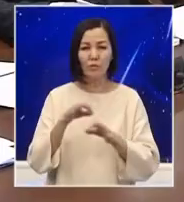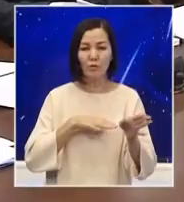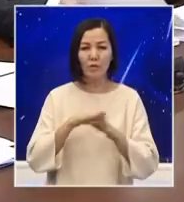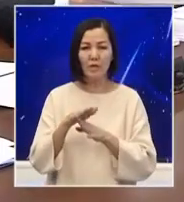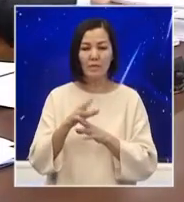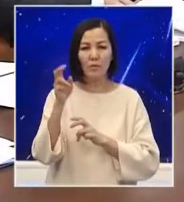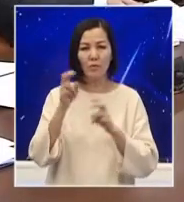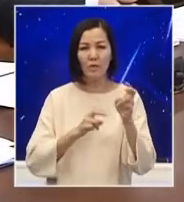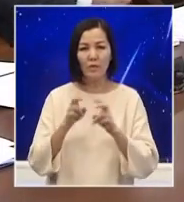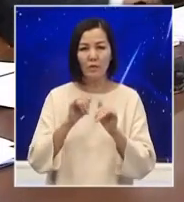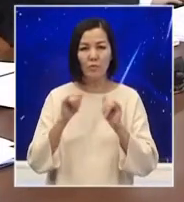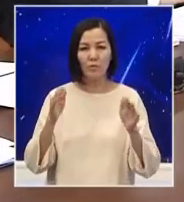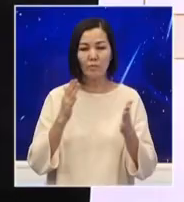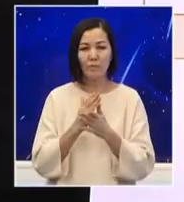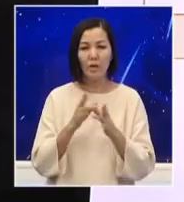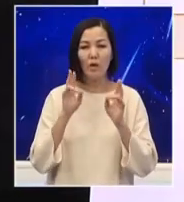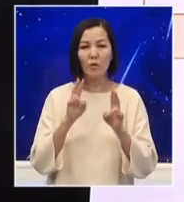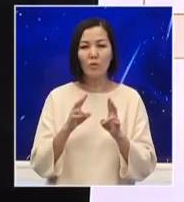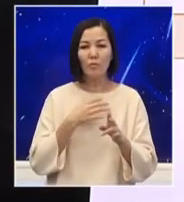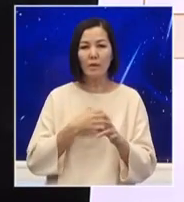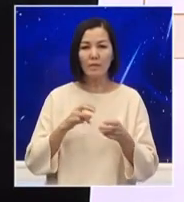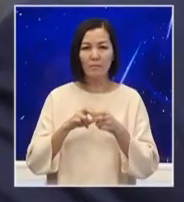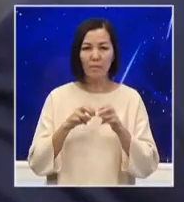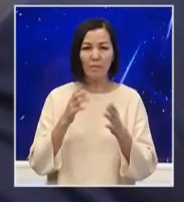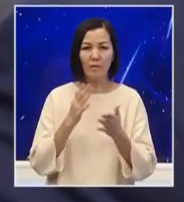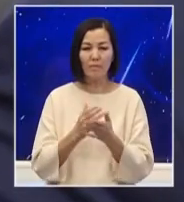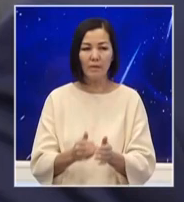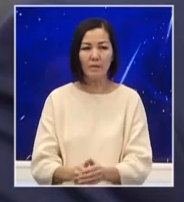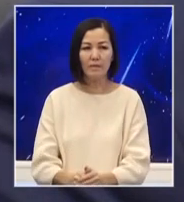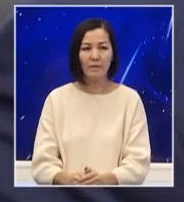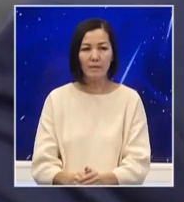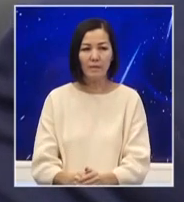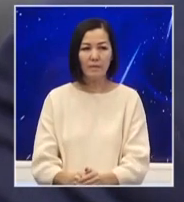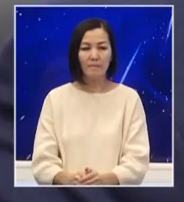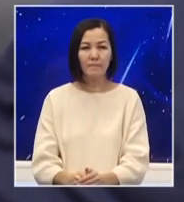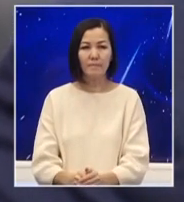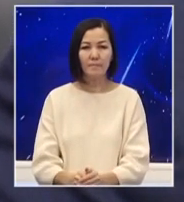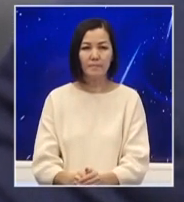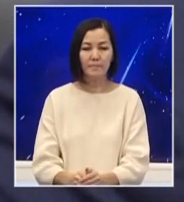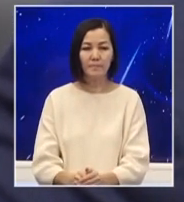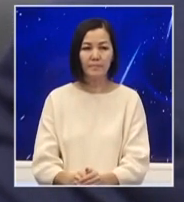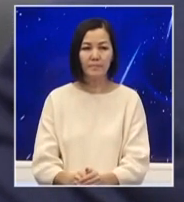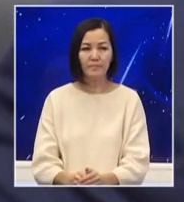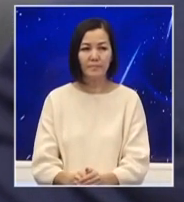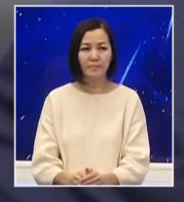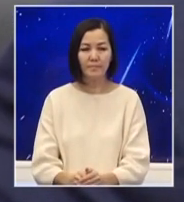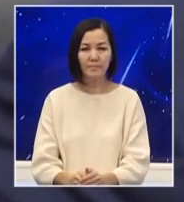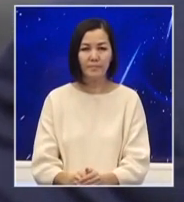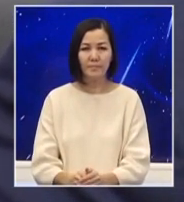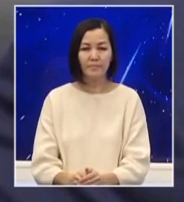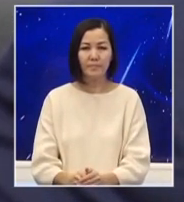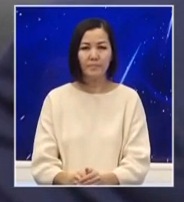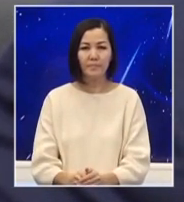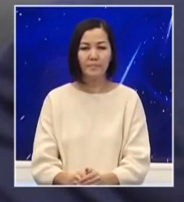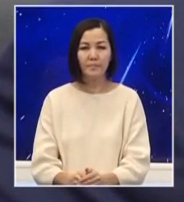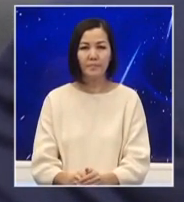пен кәсіпкерлікте өсім бар, десе де маңызды мәселелер жетеді. Район разрабатывается ПСД на строительство 10-72 квартирных жилых